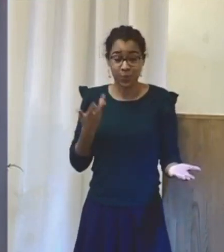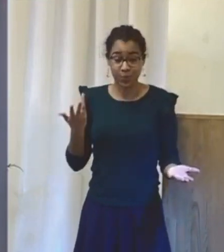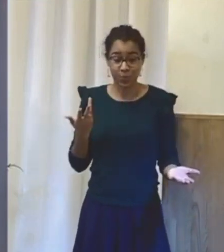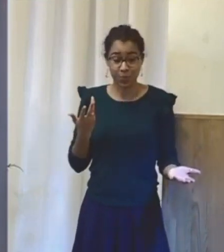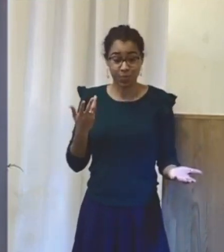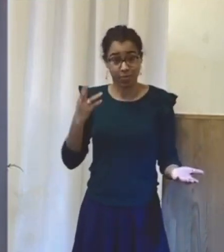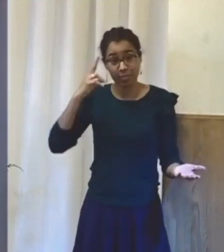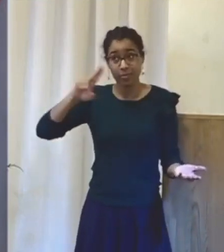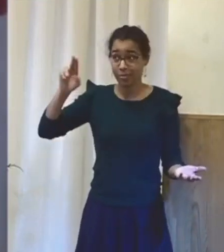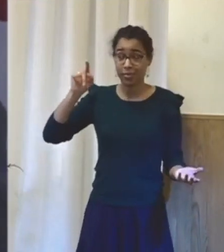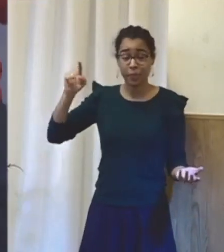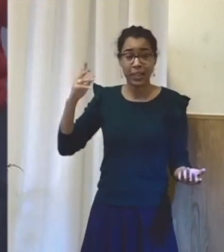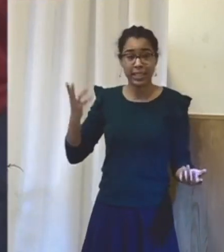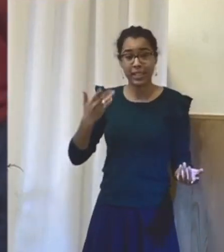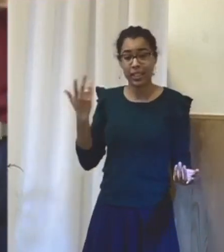le Seigneur,